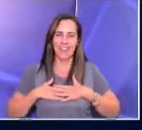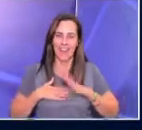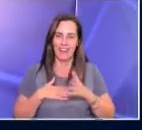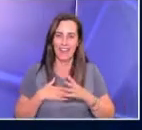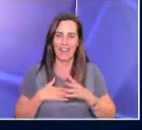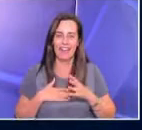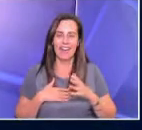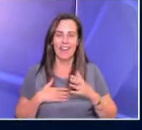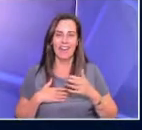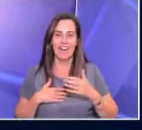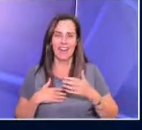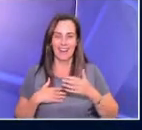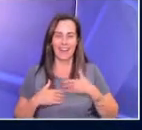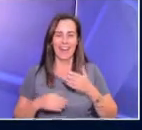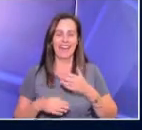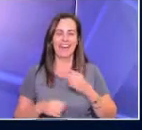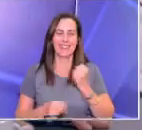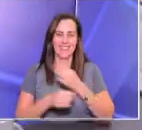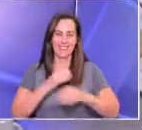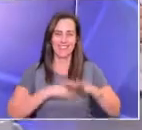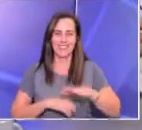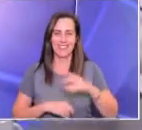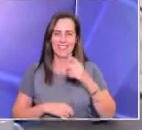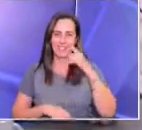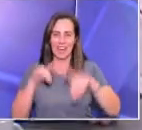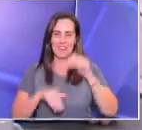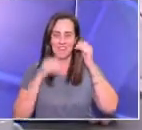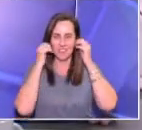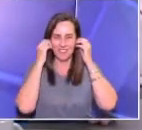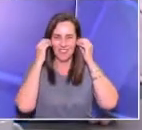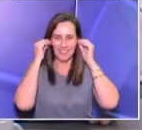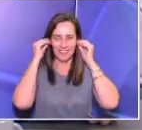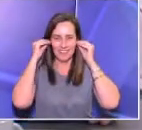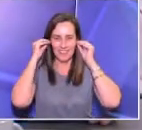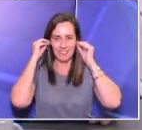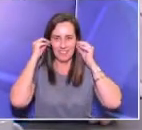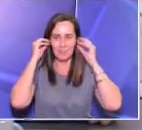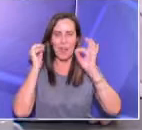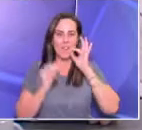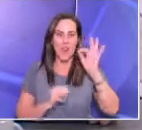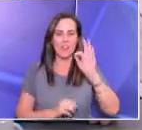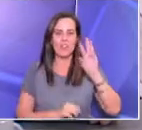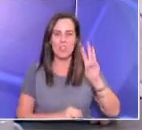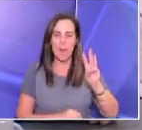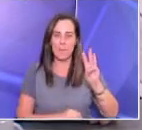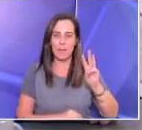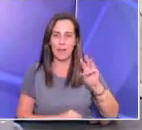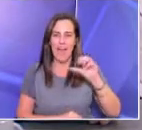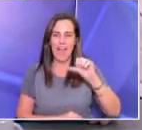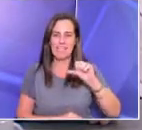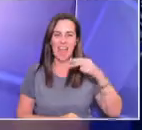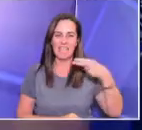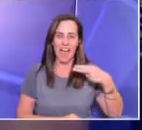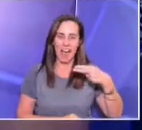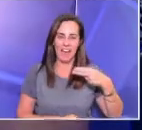מסתכל על הקלפיות... למה אנחנו מעי חילופי שטחים קצת. אתה מסתכל על הקלפיות, אתה רואה פלורנטין, שפירה, אסף הראל, שוק הסיתונאי,